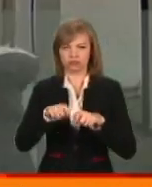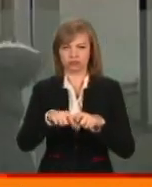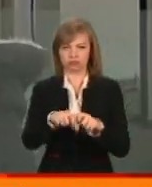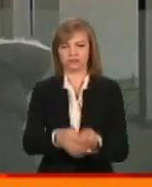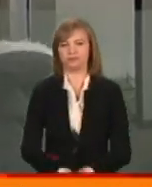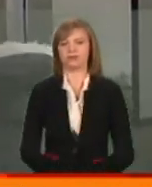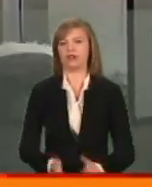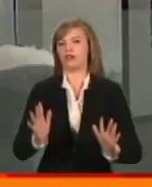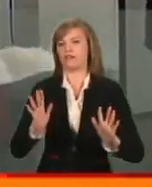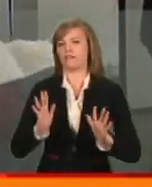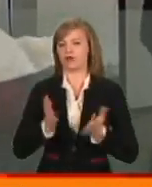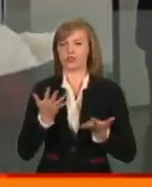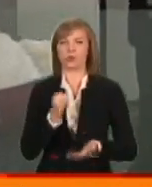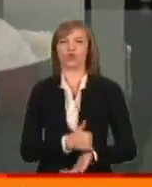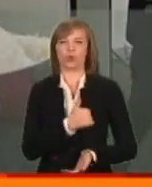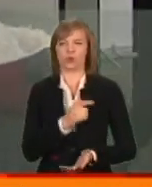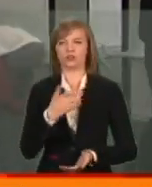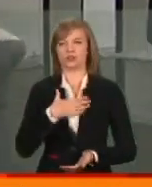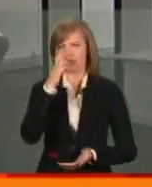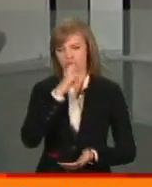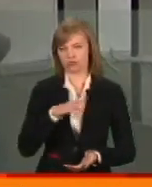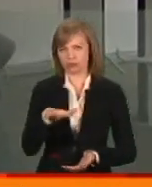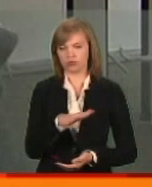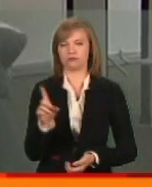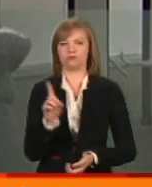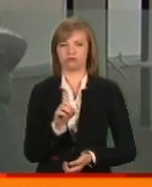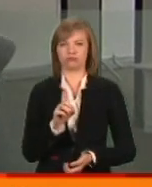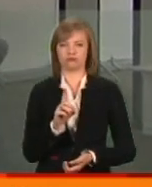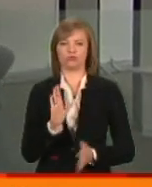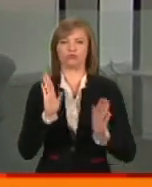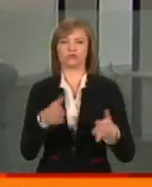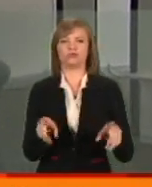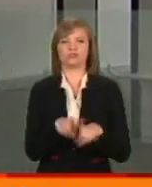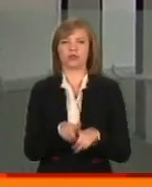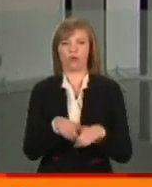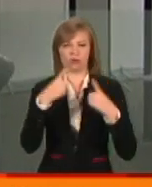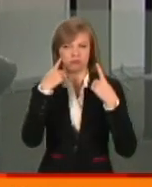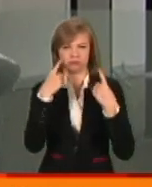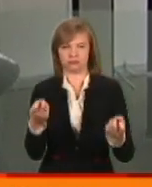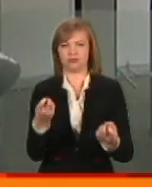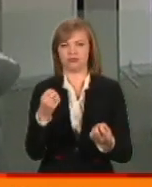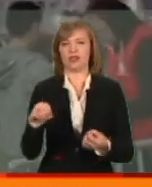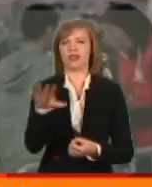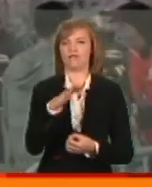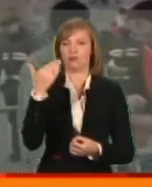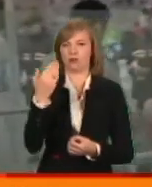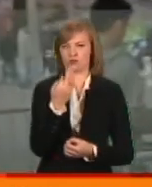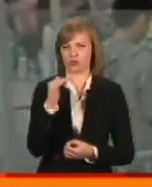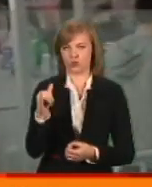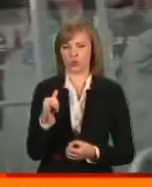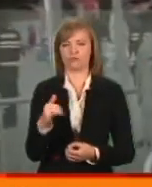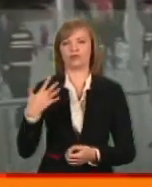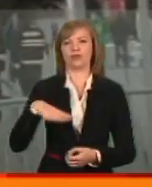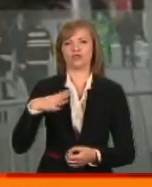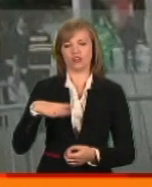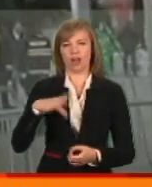безпеки. Восторг і гордість, мабуть, за нашу країну, що буде таке супер-європейське шоу.